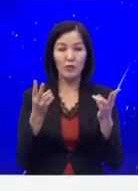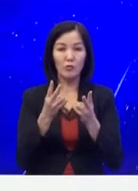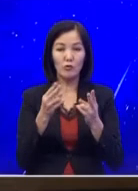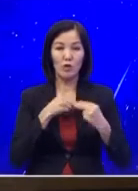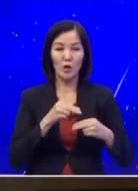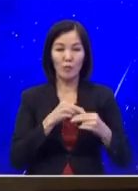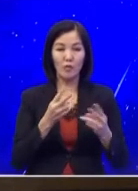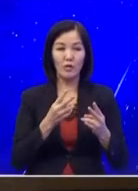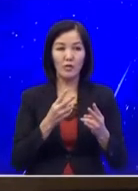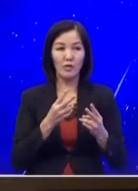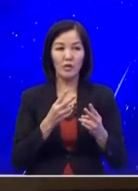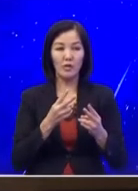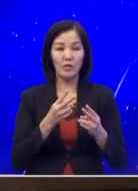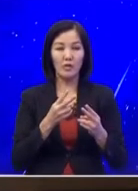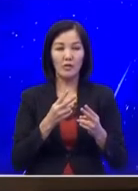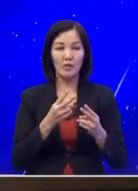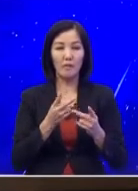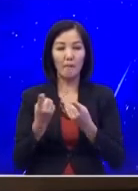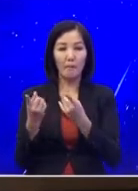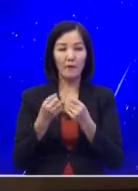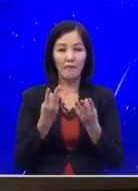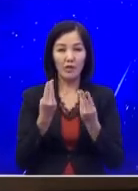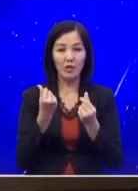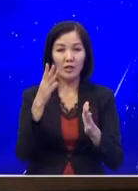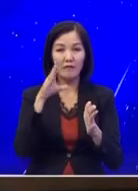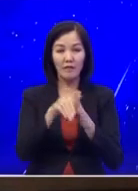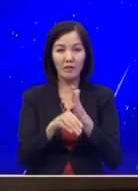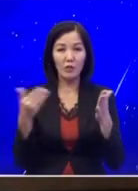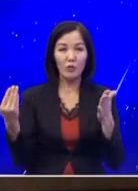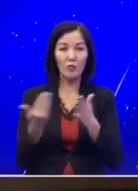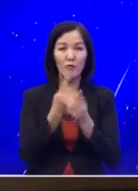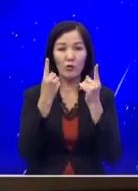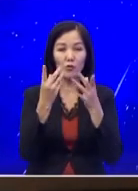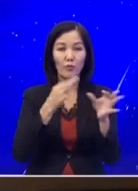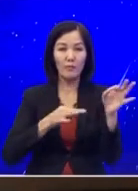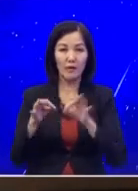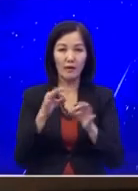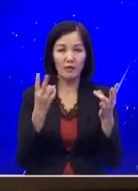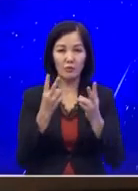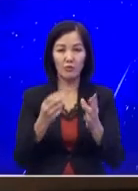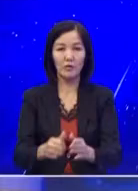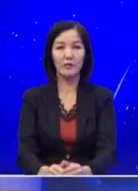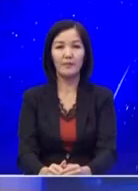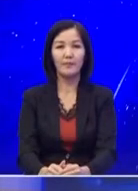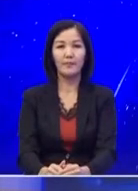вот. Мы именно привлечение инвестиций, новые крупные проекты.